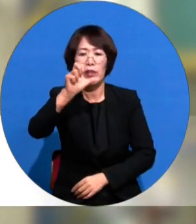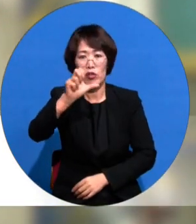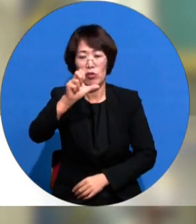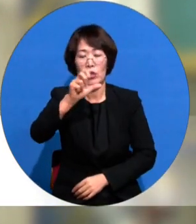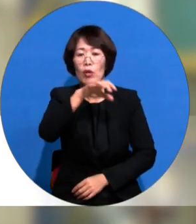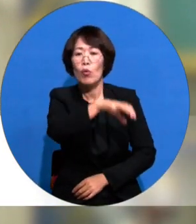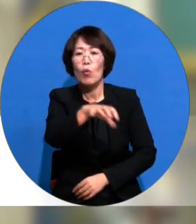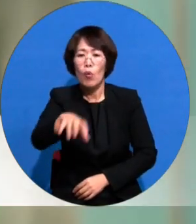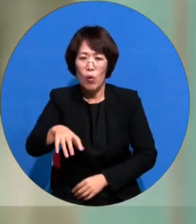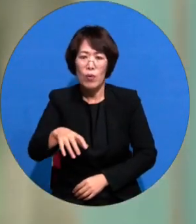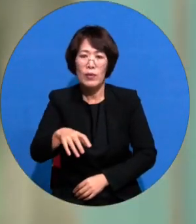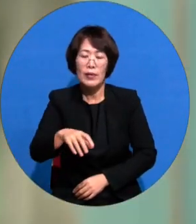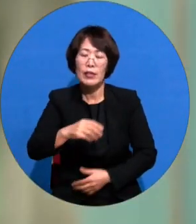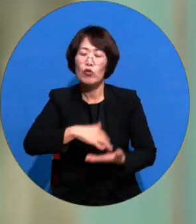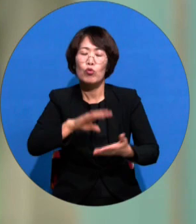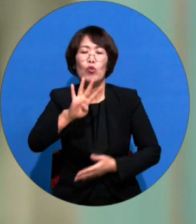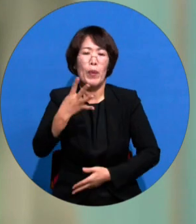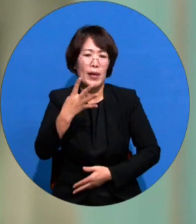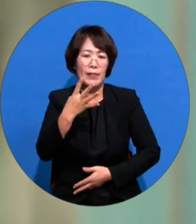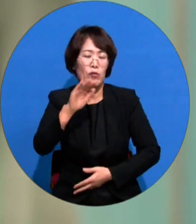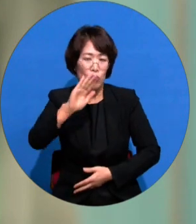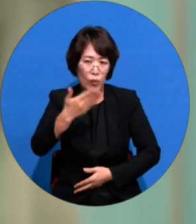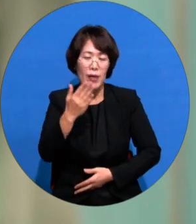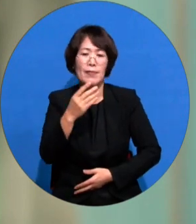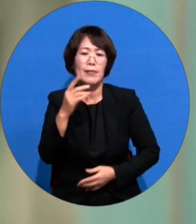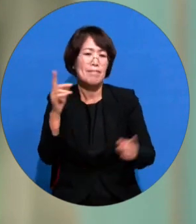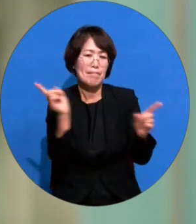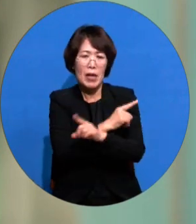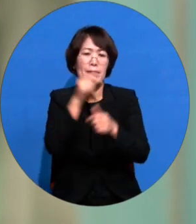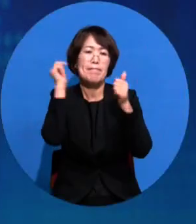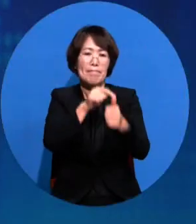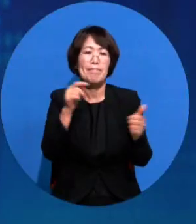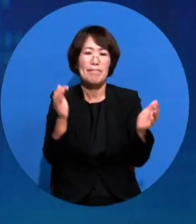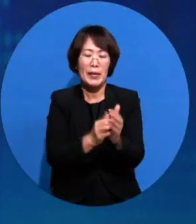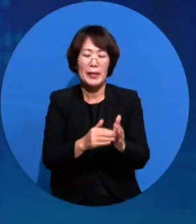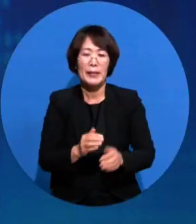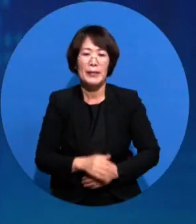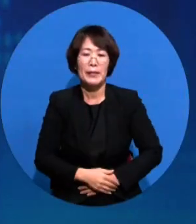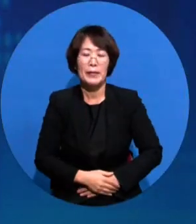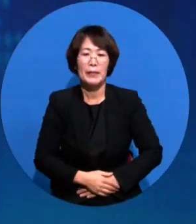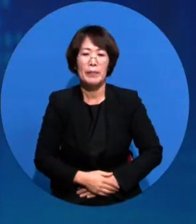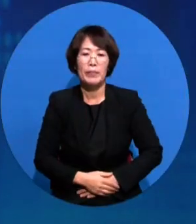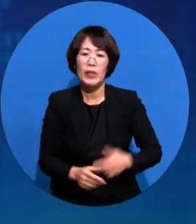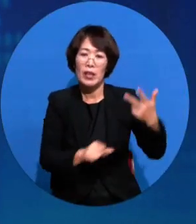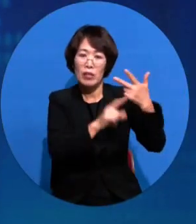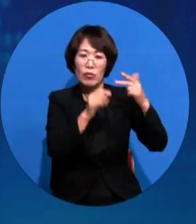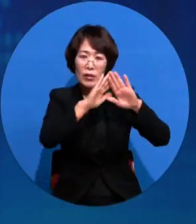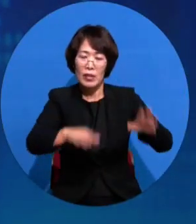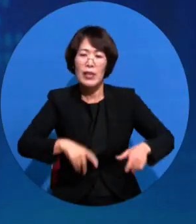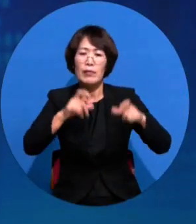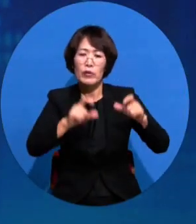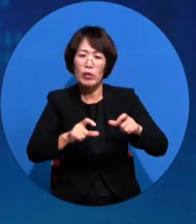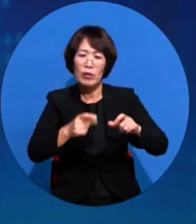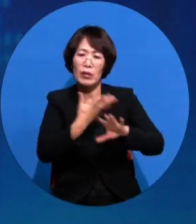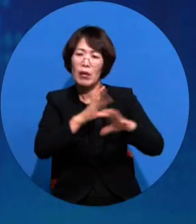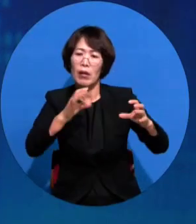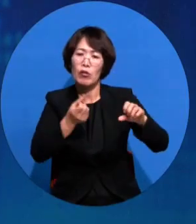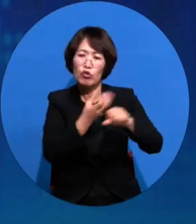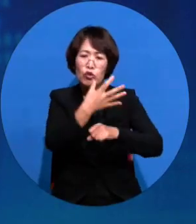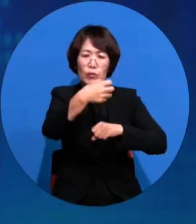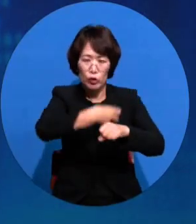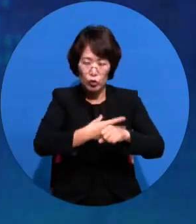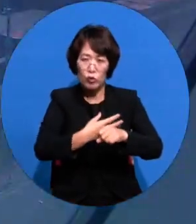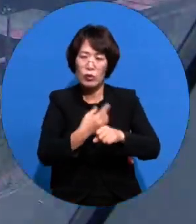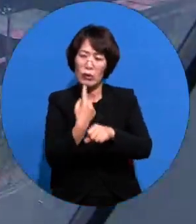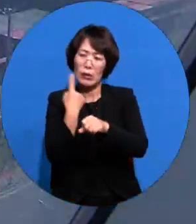900여 건의 개선 조치를 내렸습니다. 7월 전남 지역 수입과 수출이 전년